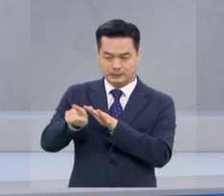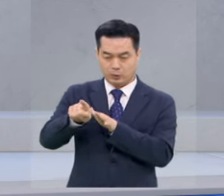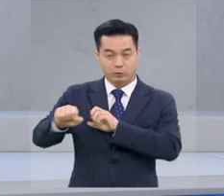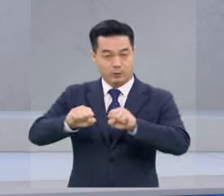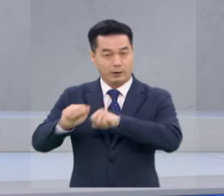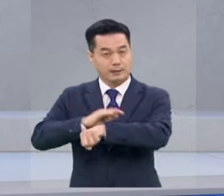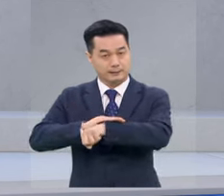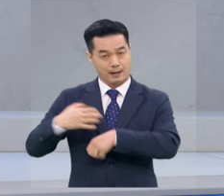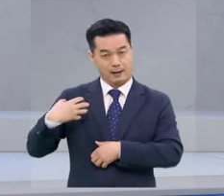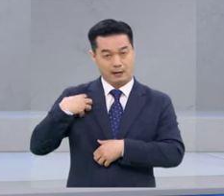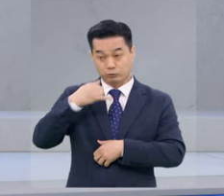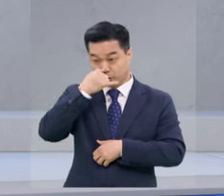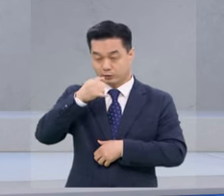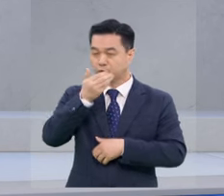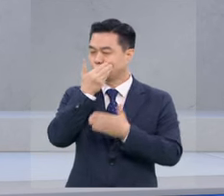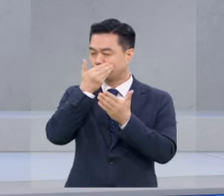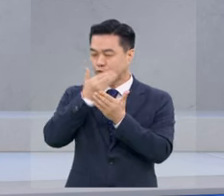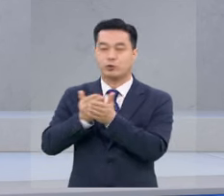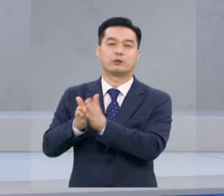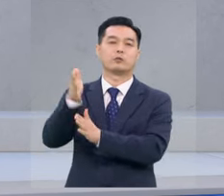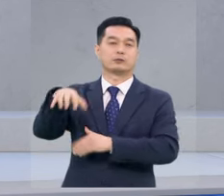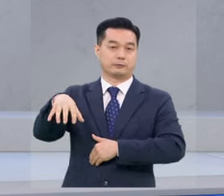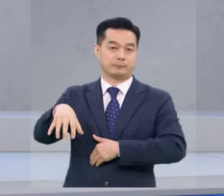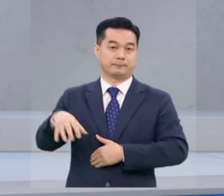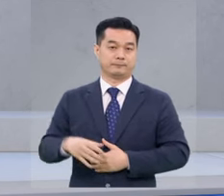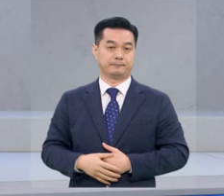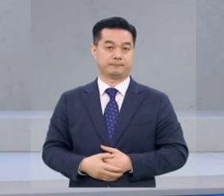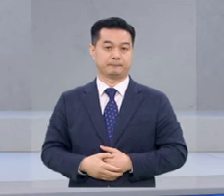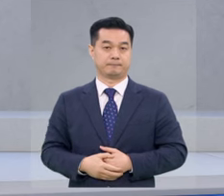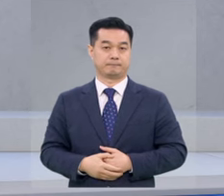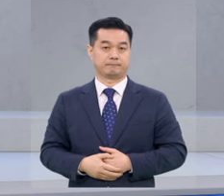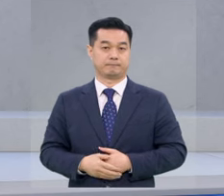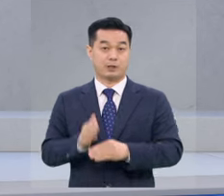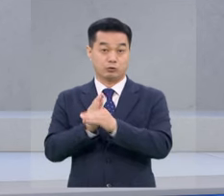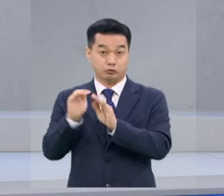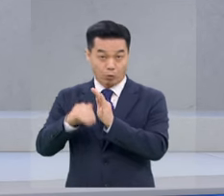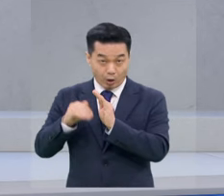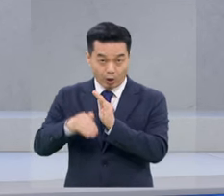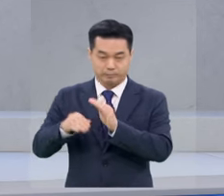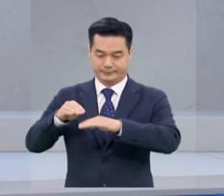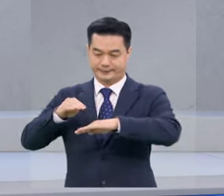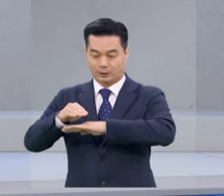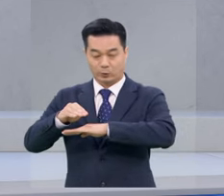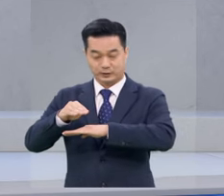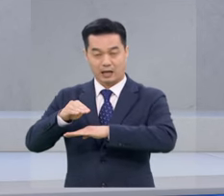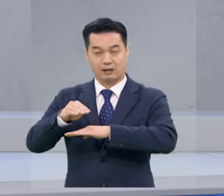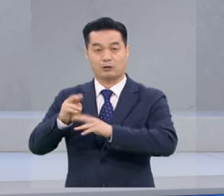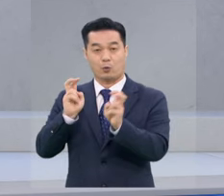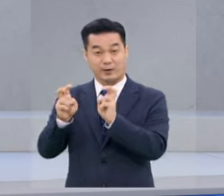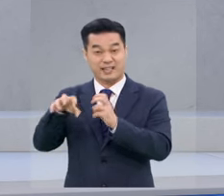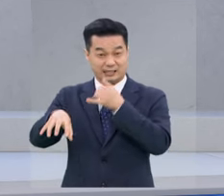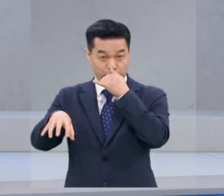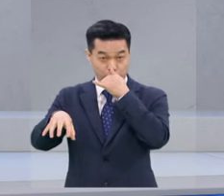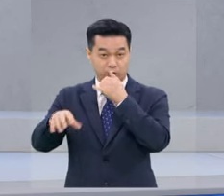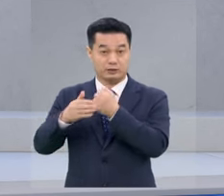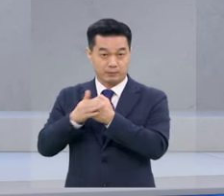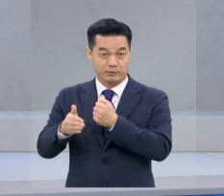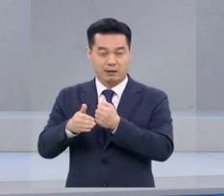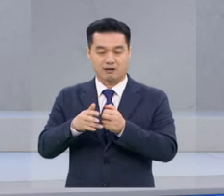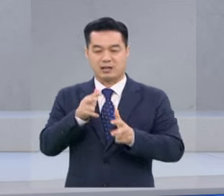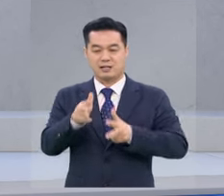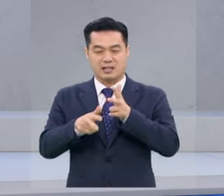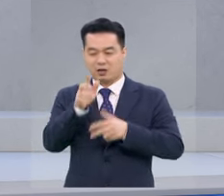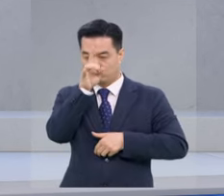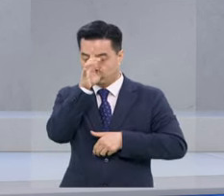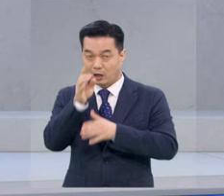역할을 할수 있는 중요 도시입니다 중공업과 자동차가 울산에 자리잡으면서 산업 수도라는 명예를